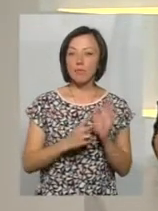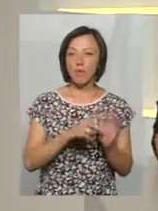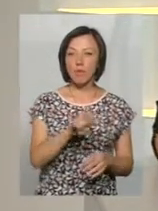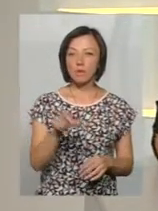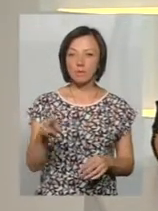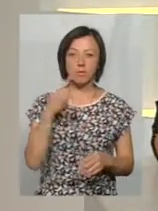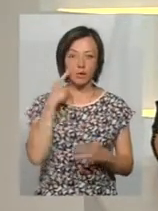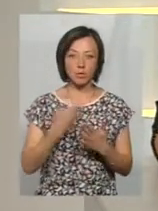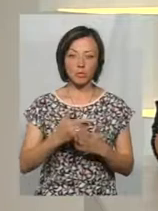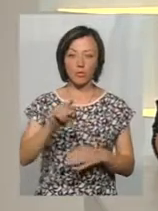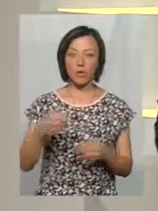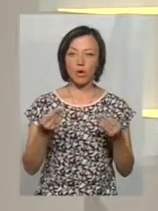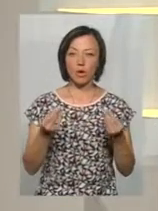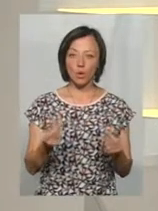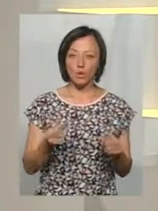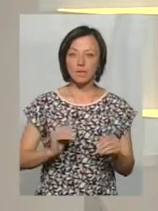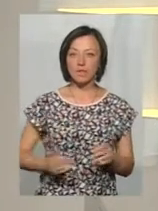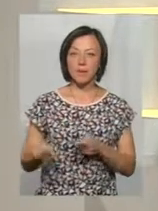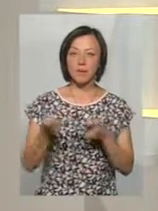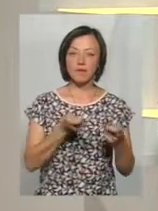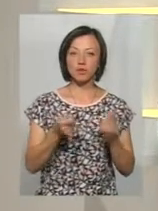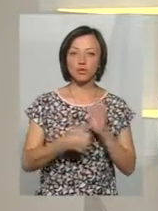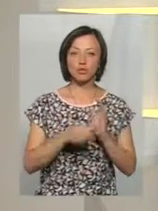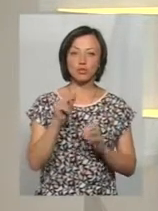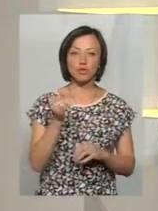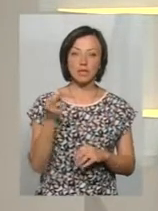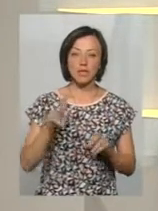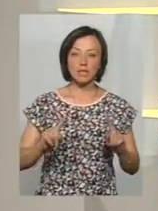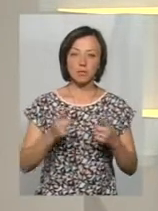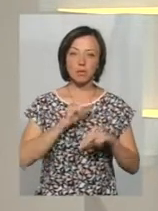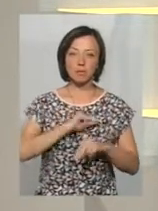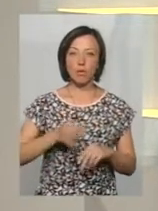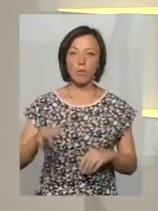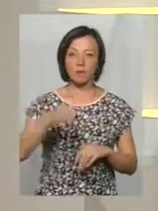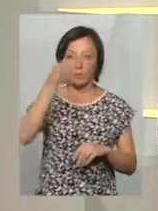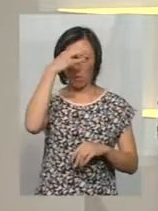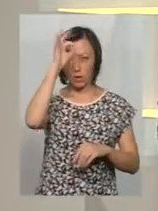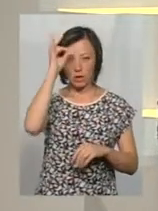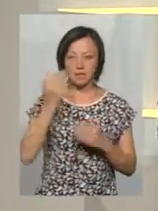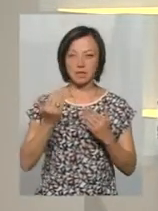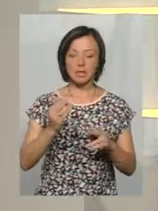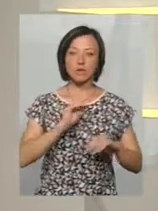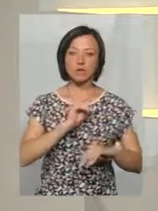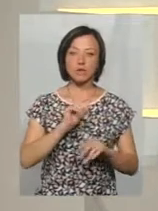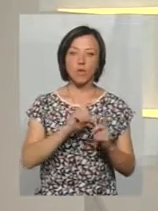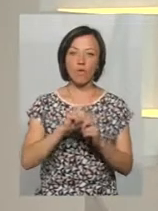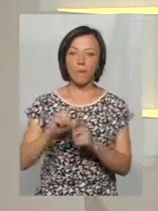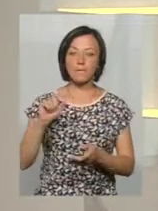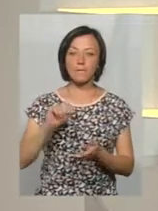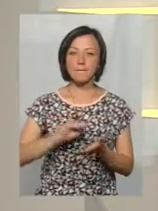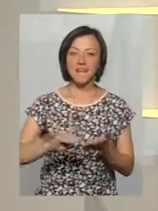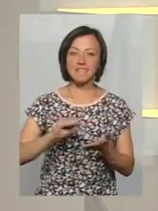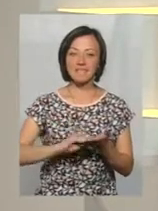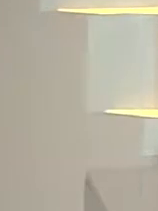підозрою у вимаганні грошей з перевізників 6 червня затримали працівники обласної поліції. За словами прес-секретаря головного